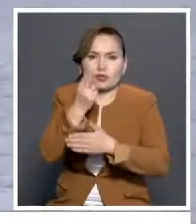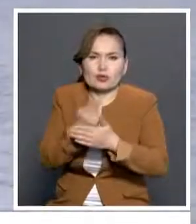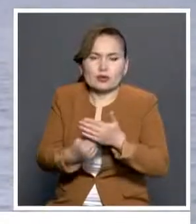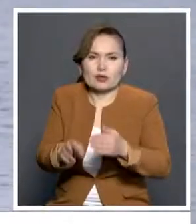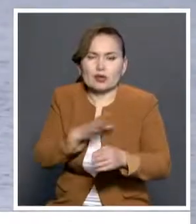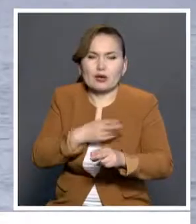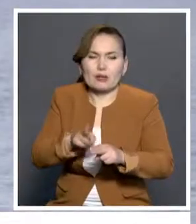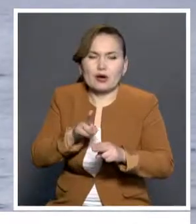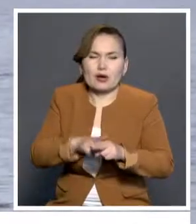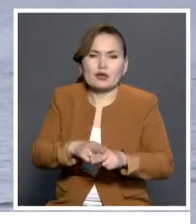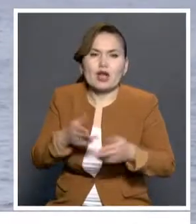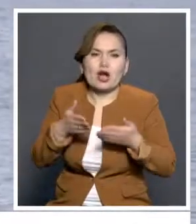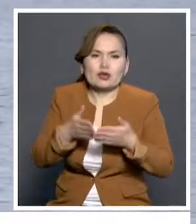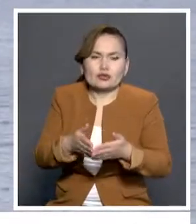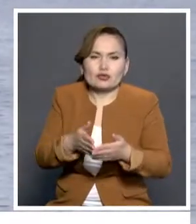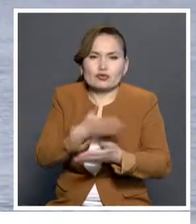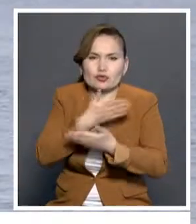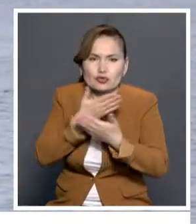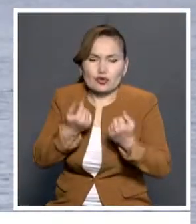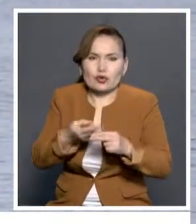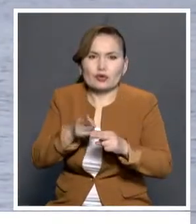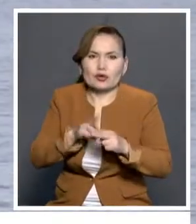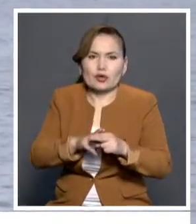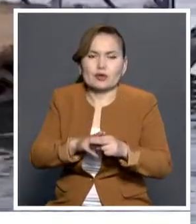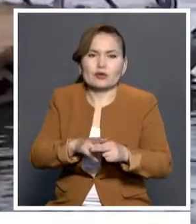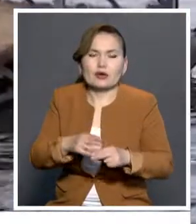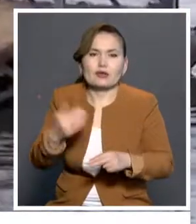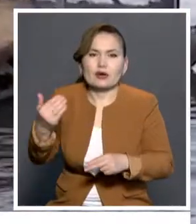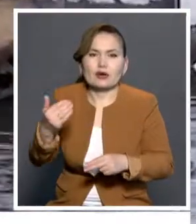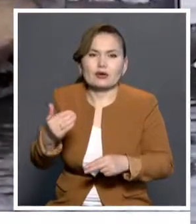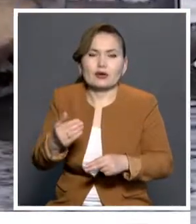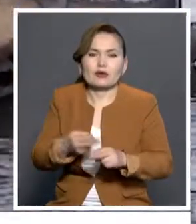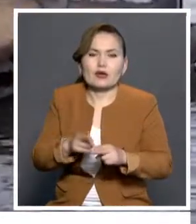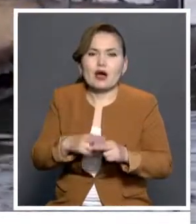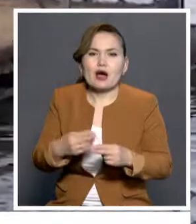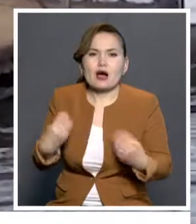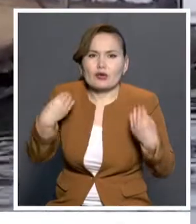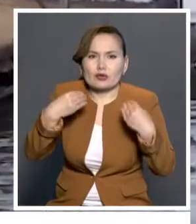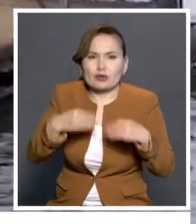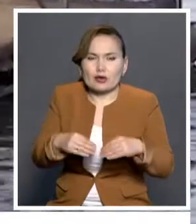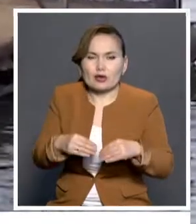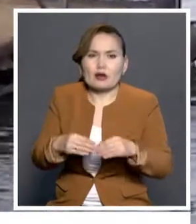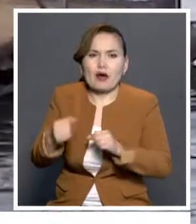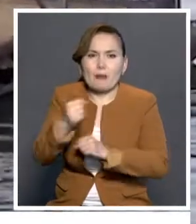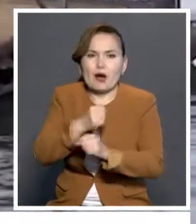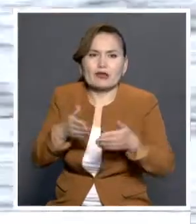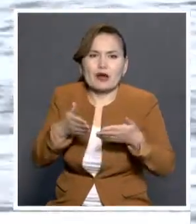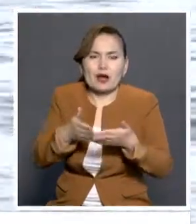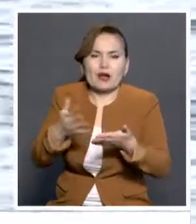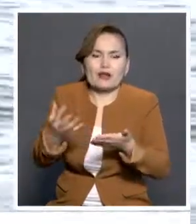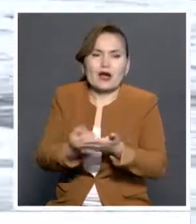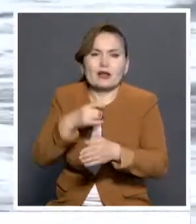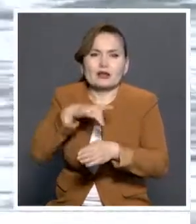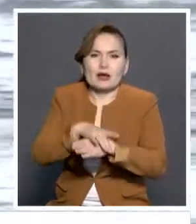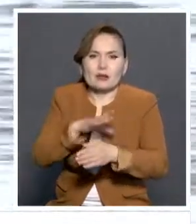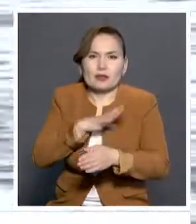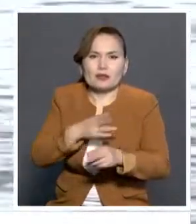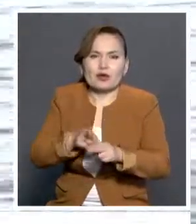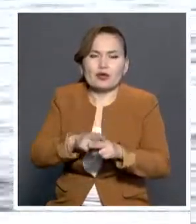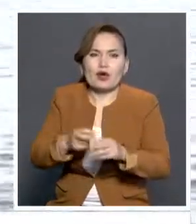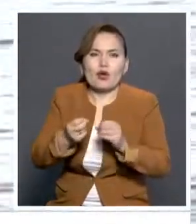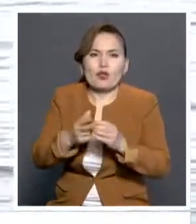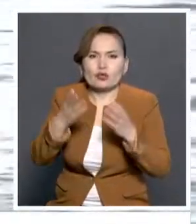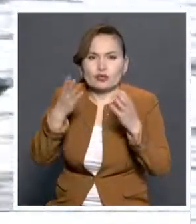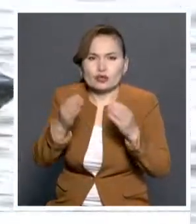Сүңгуір сол бойы жоқ. Жарты сағаттан кейін қарсы жағалаудан оның құтқару жейдесі мен мотор қайығы ғана табылған. 13 күннен бері 100-ге